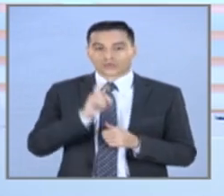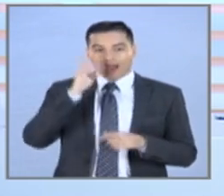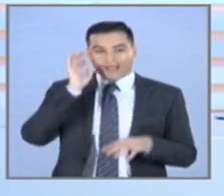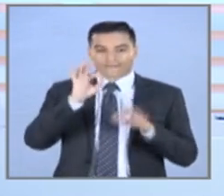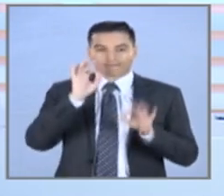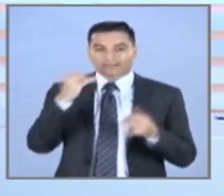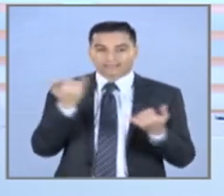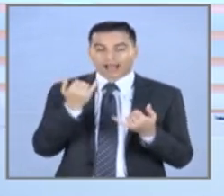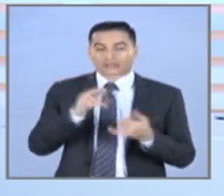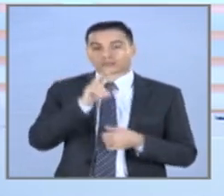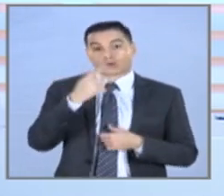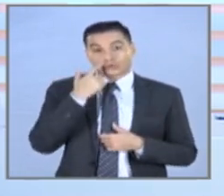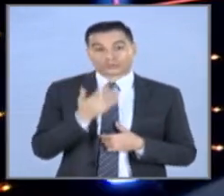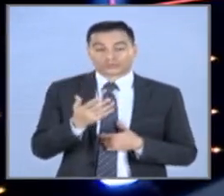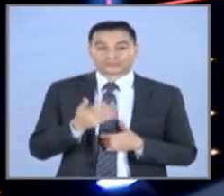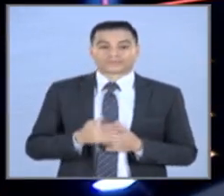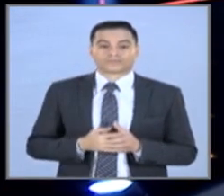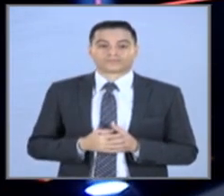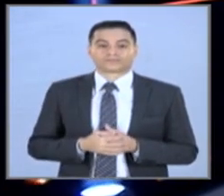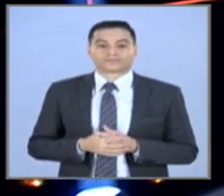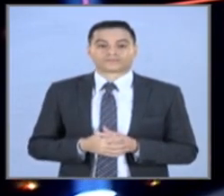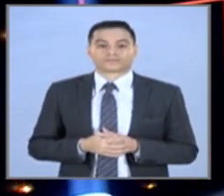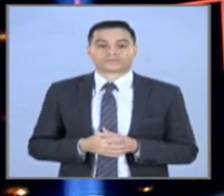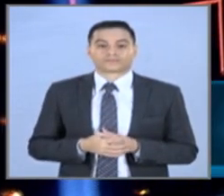البديهة والسؤال هو: